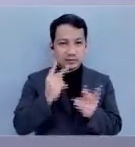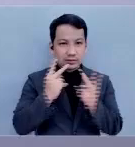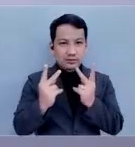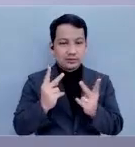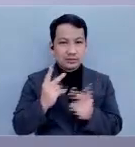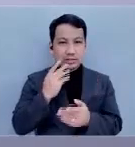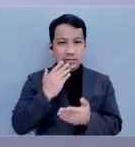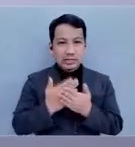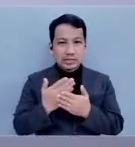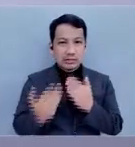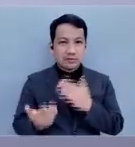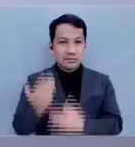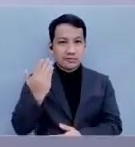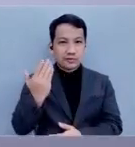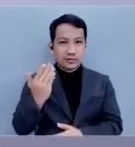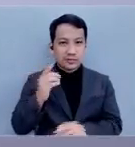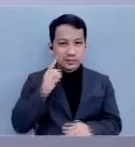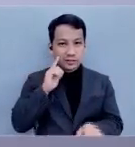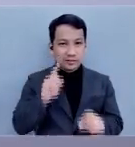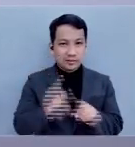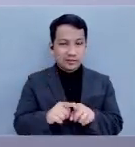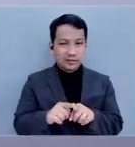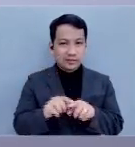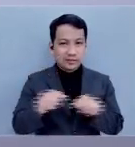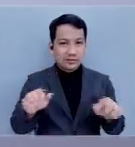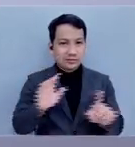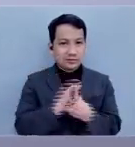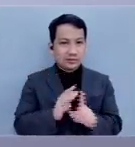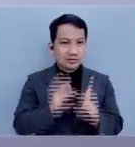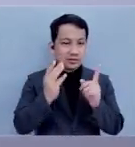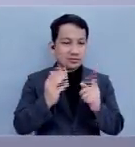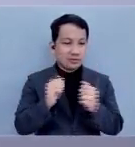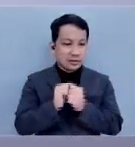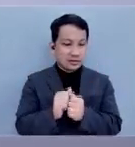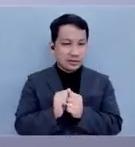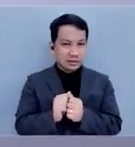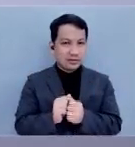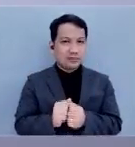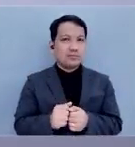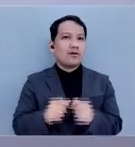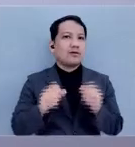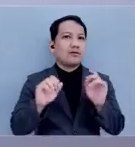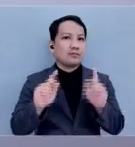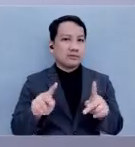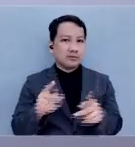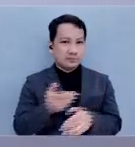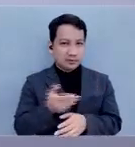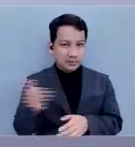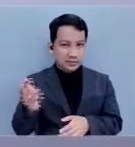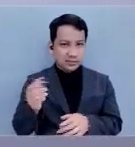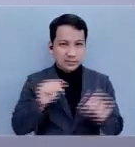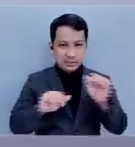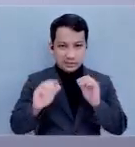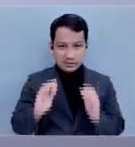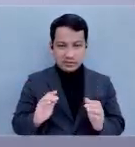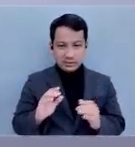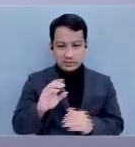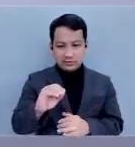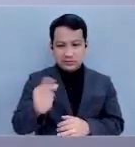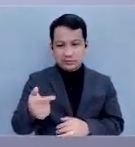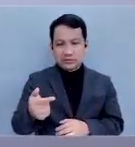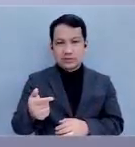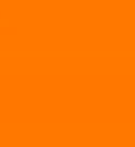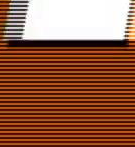Morning Kapatid kanina. Ang ating mga paboritong morning kasalo, game na game pang nakipag-actingan kay Ogie. Narito